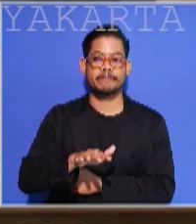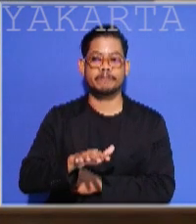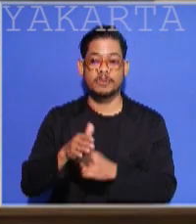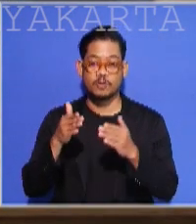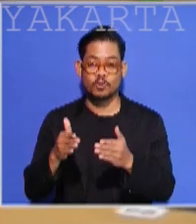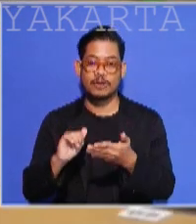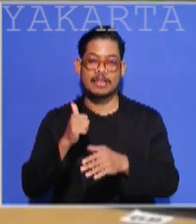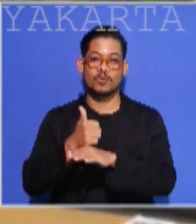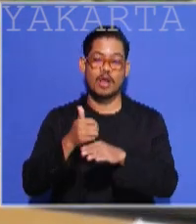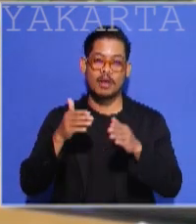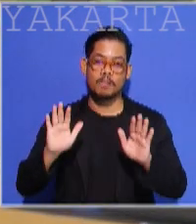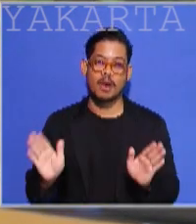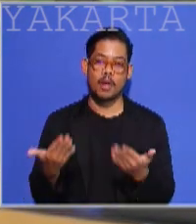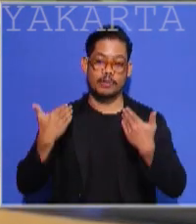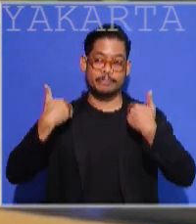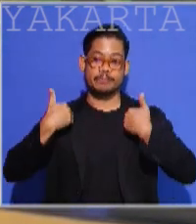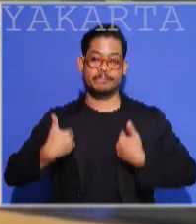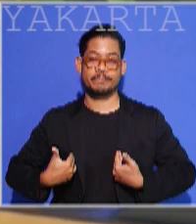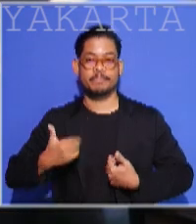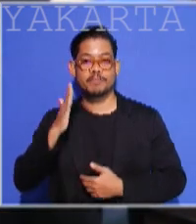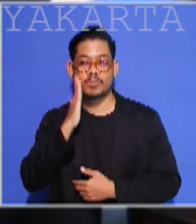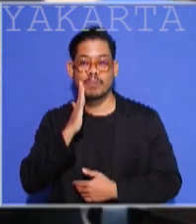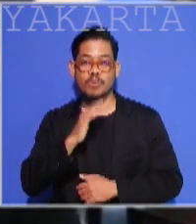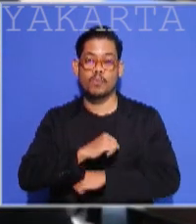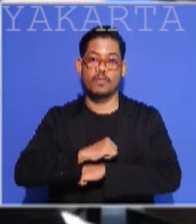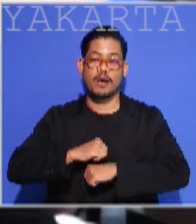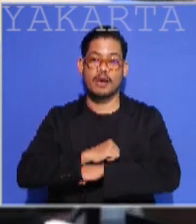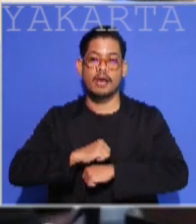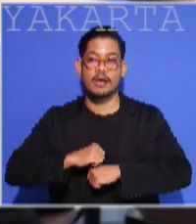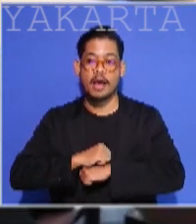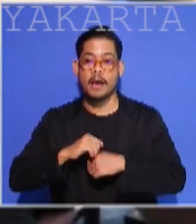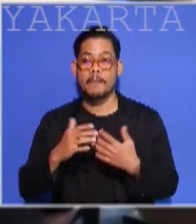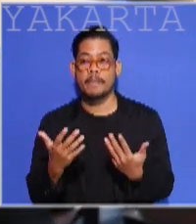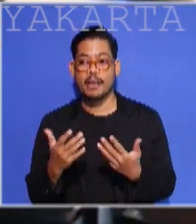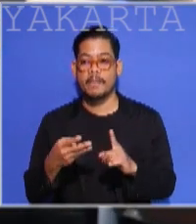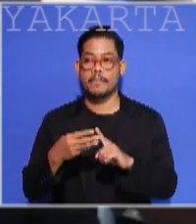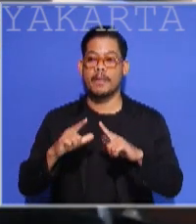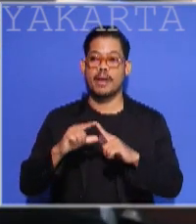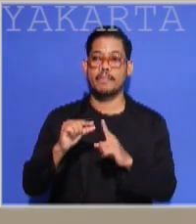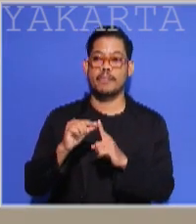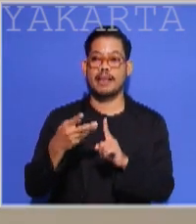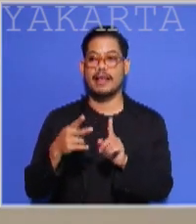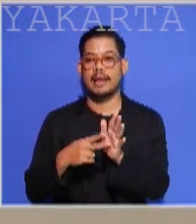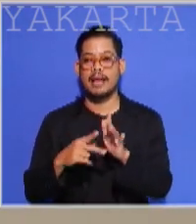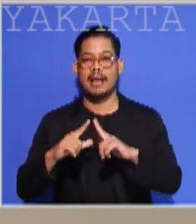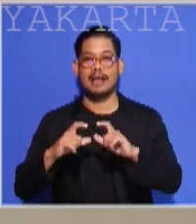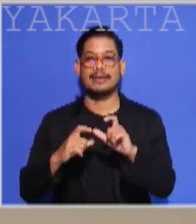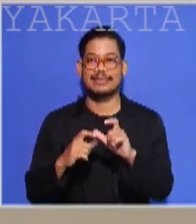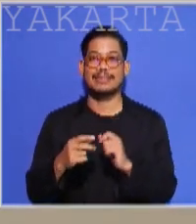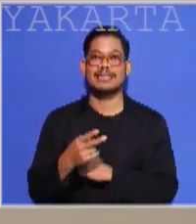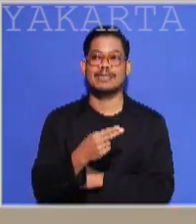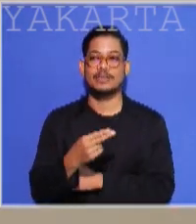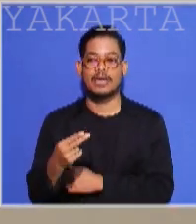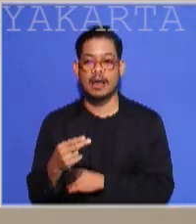dan kebudayaan Kementerian perencanaan pembangunan nasional badan perencanaan pembangunan nasional Republik Indonesia Amih Al